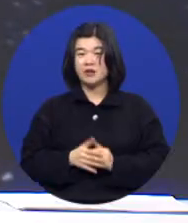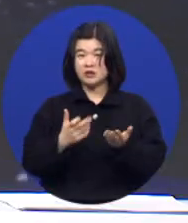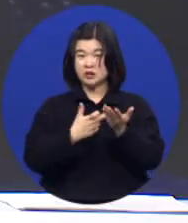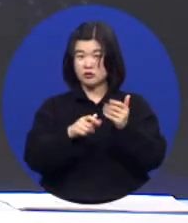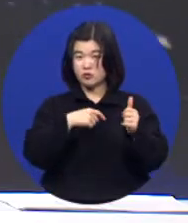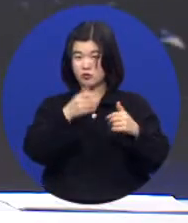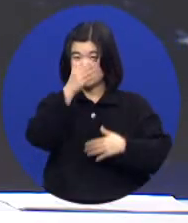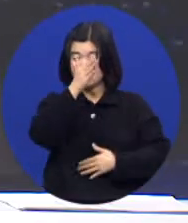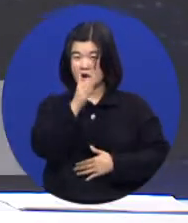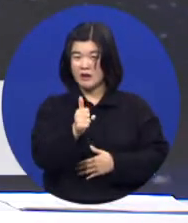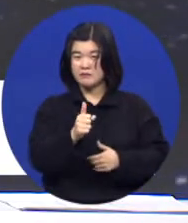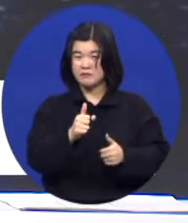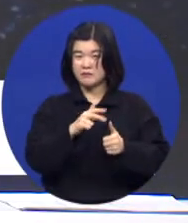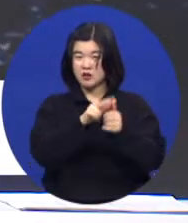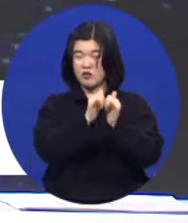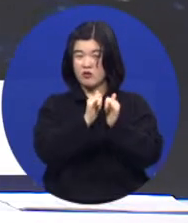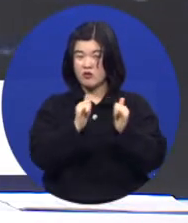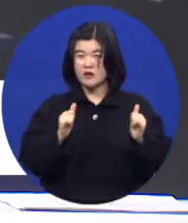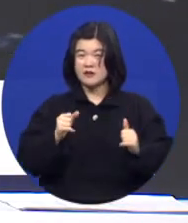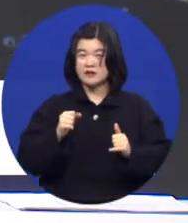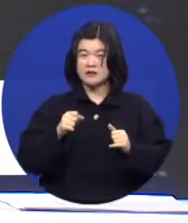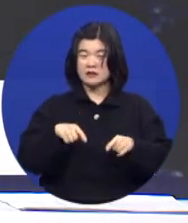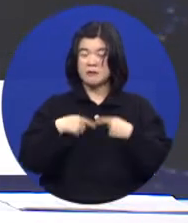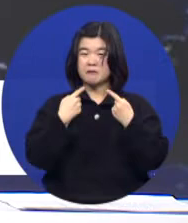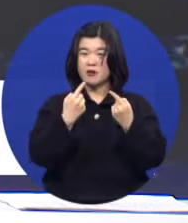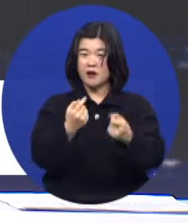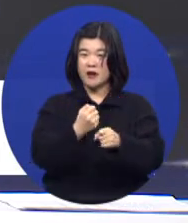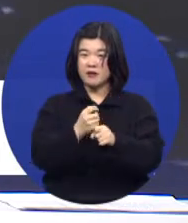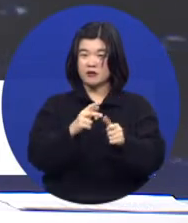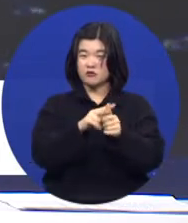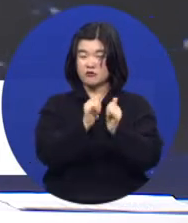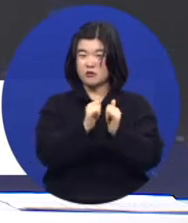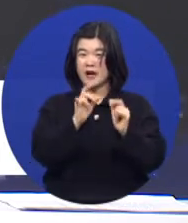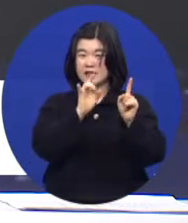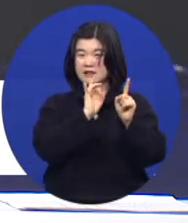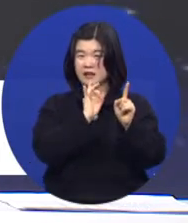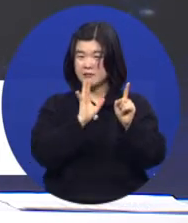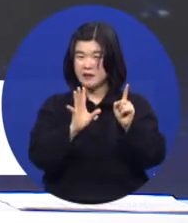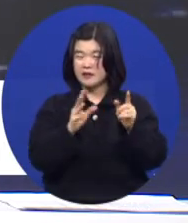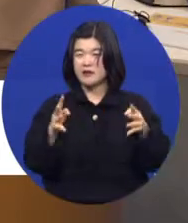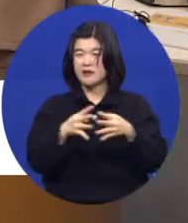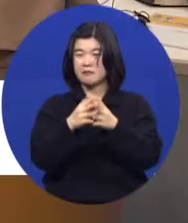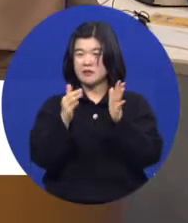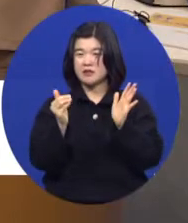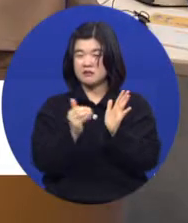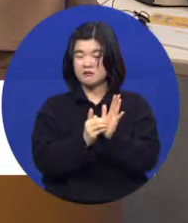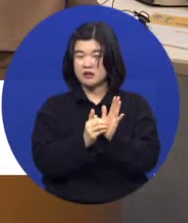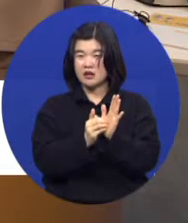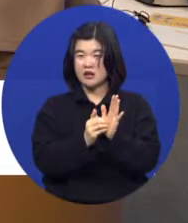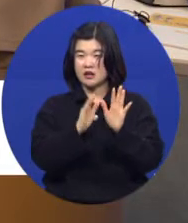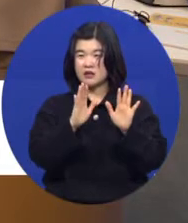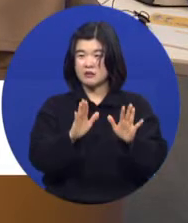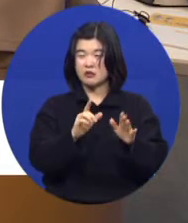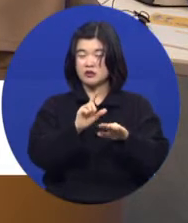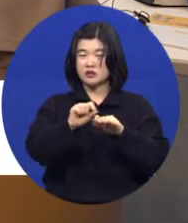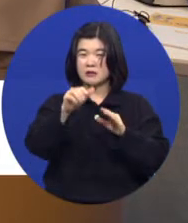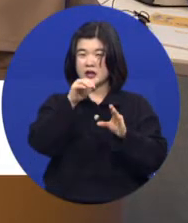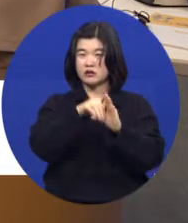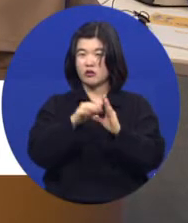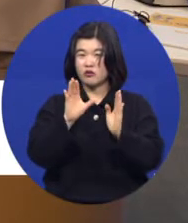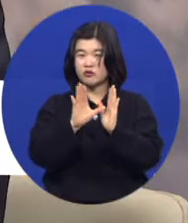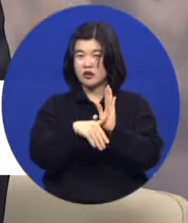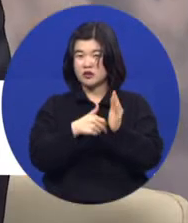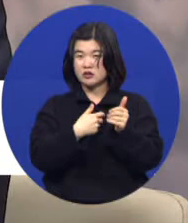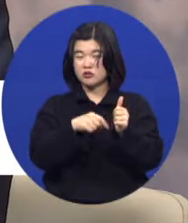제주도 교육감 선거에 출마하는 보수 성향 후보들이 후보 단일화에 합의했습니다. 이번 지방선거